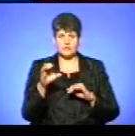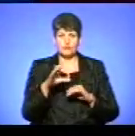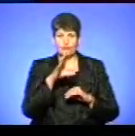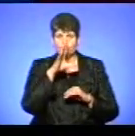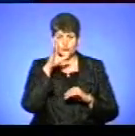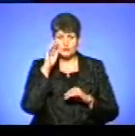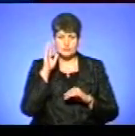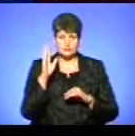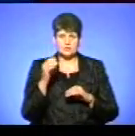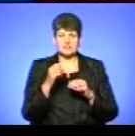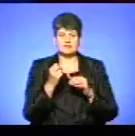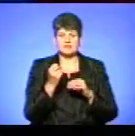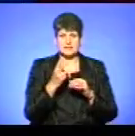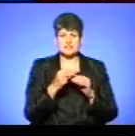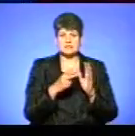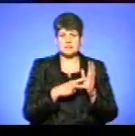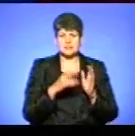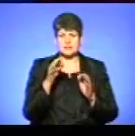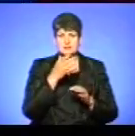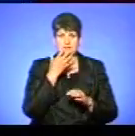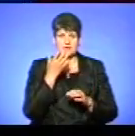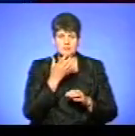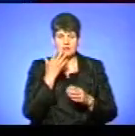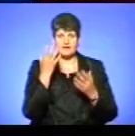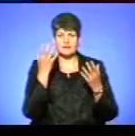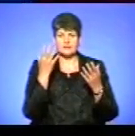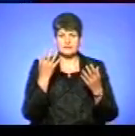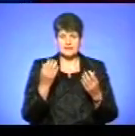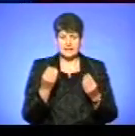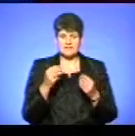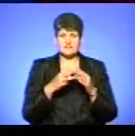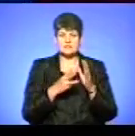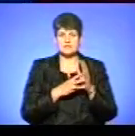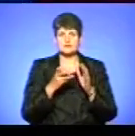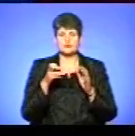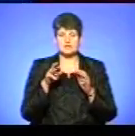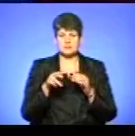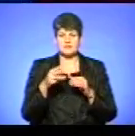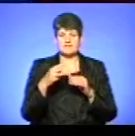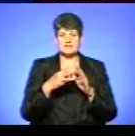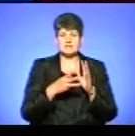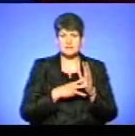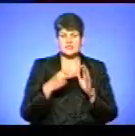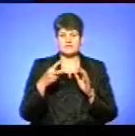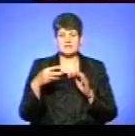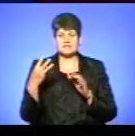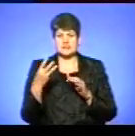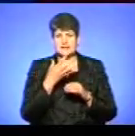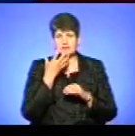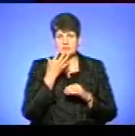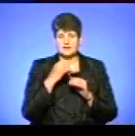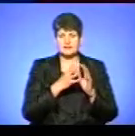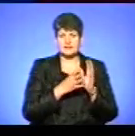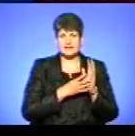– 12-17 градусів тепла. В день 18 липня – 18-23 тепла.